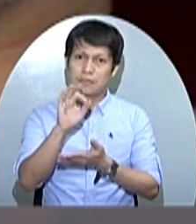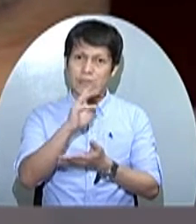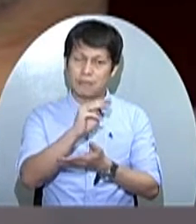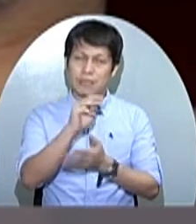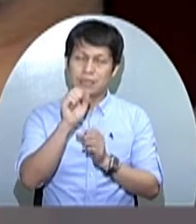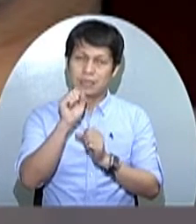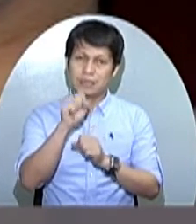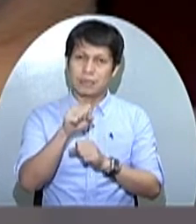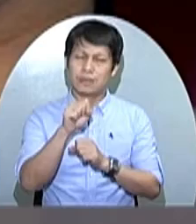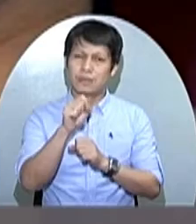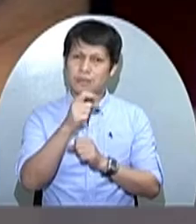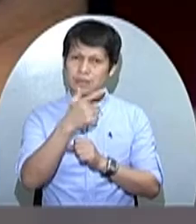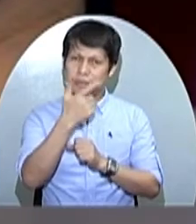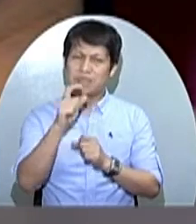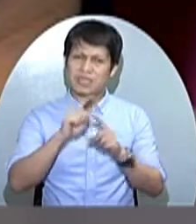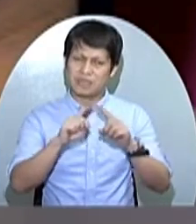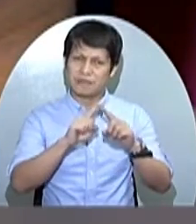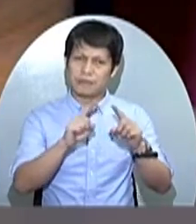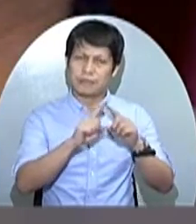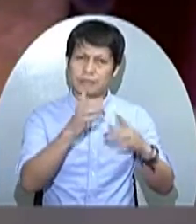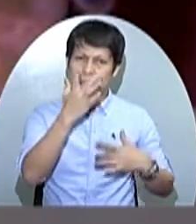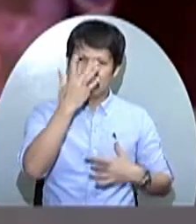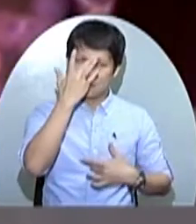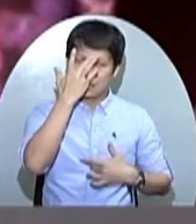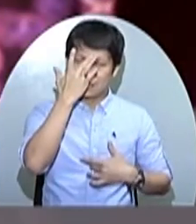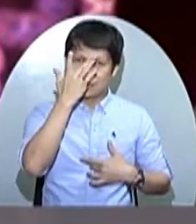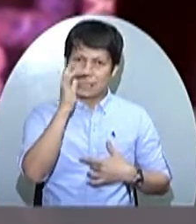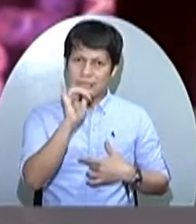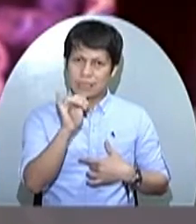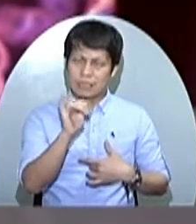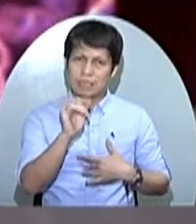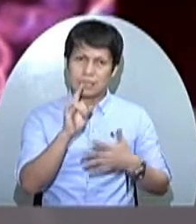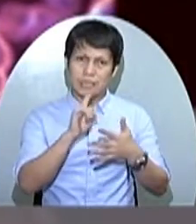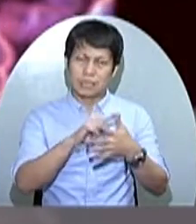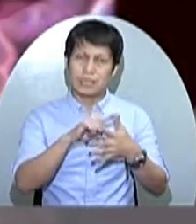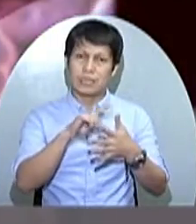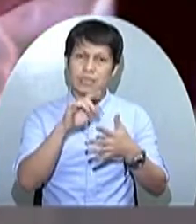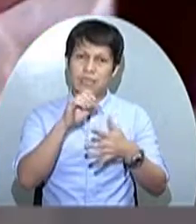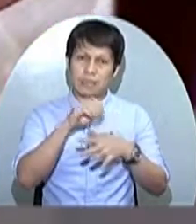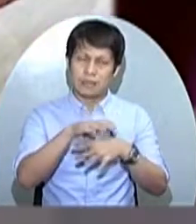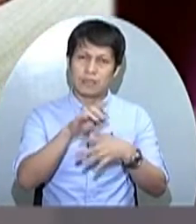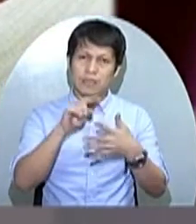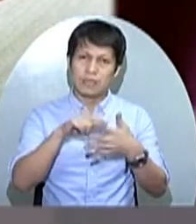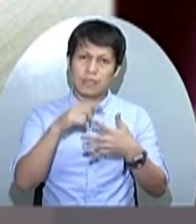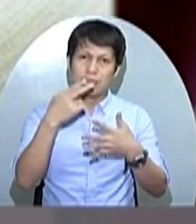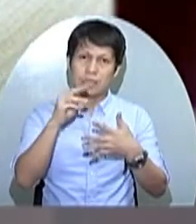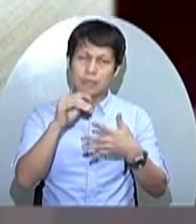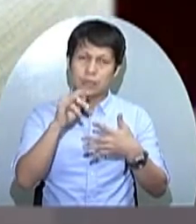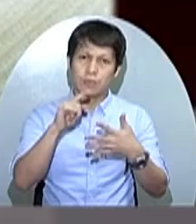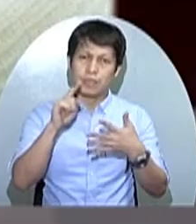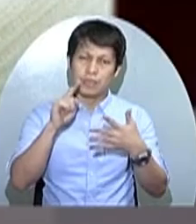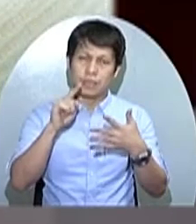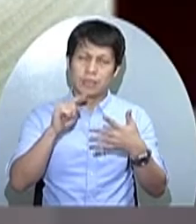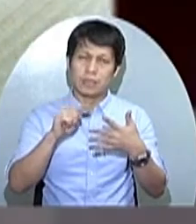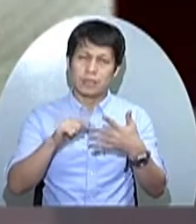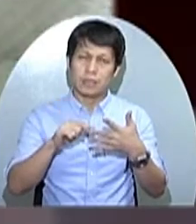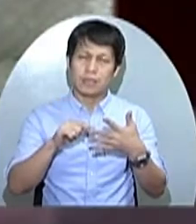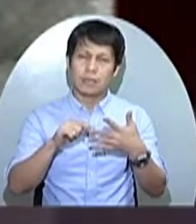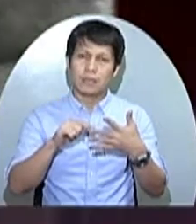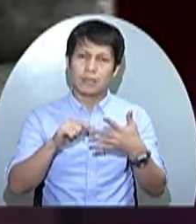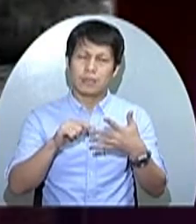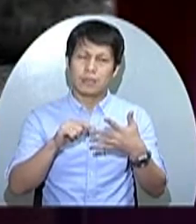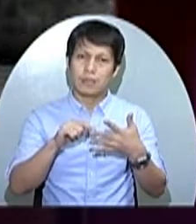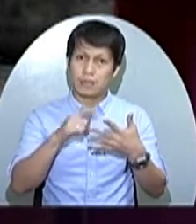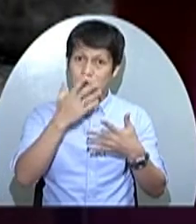ay maaaring kaugnay o dulot ng iba't ibang sakit katulad ng impeksyon, hematoma o pamamaga ng daluyan ng